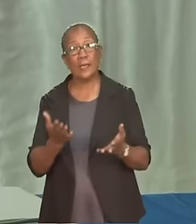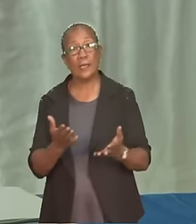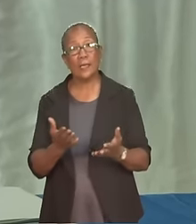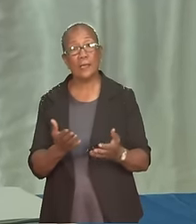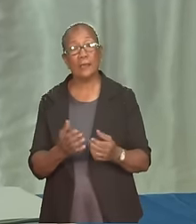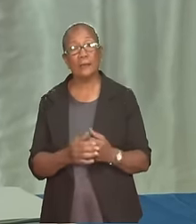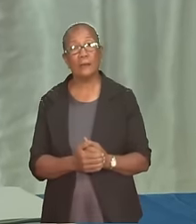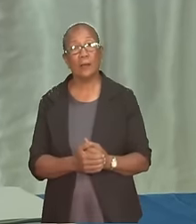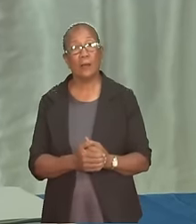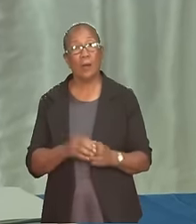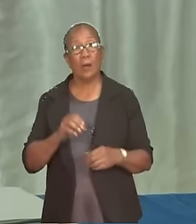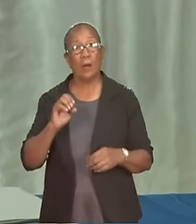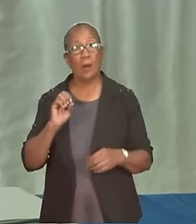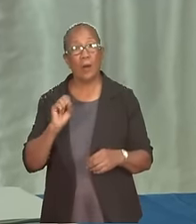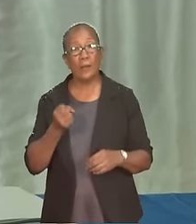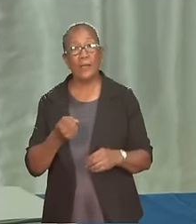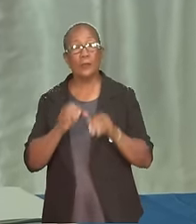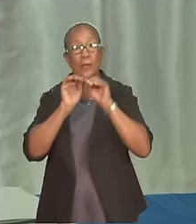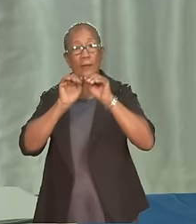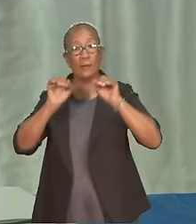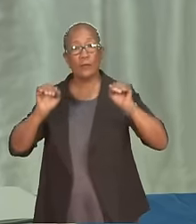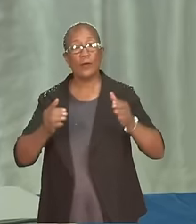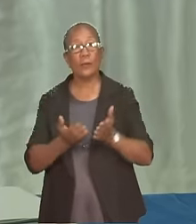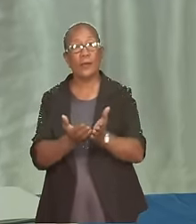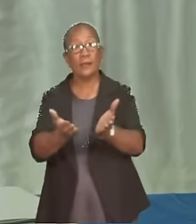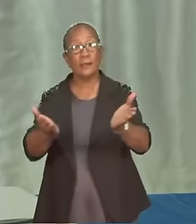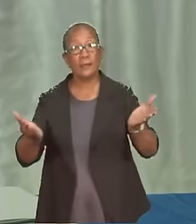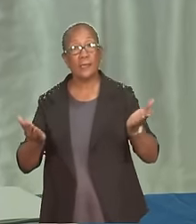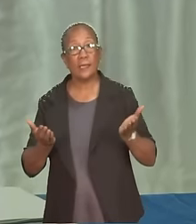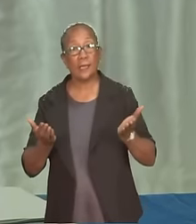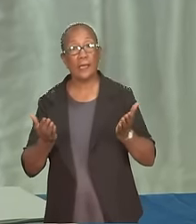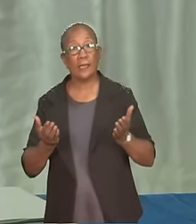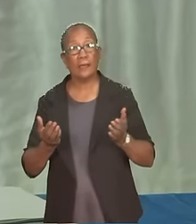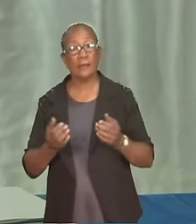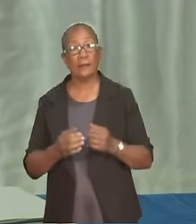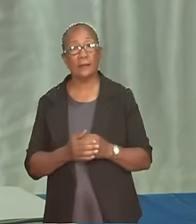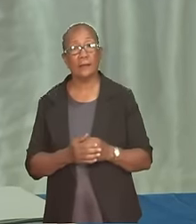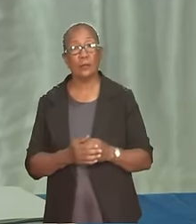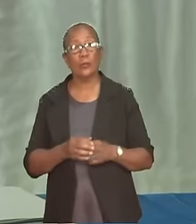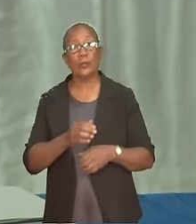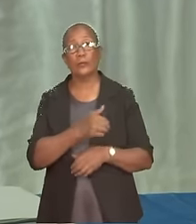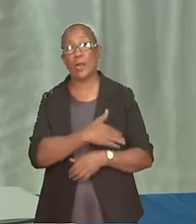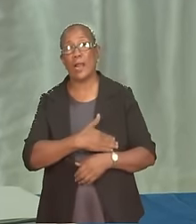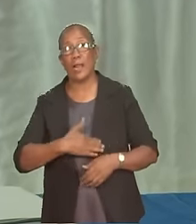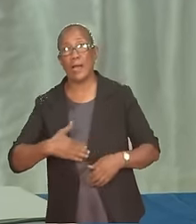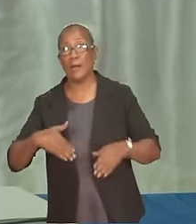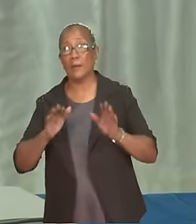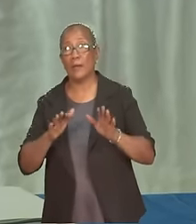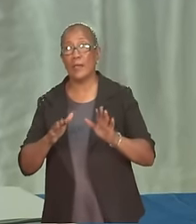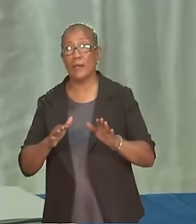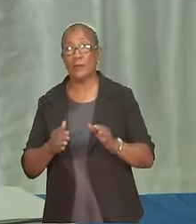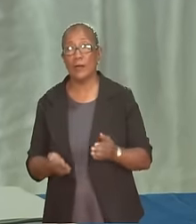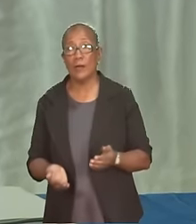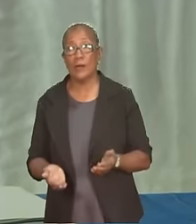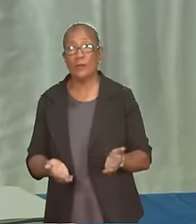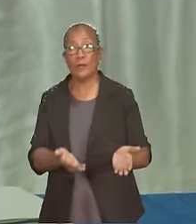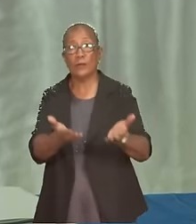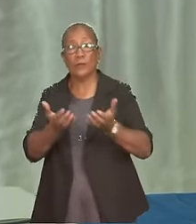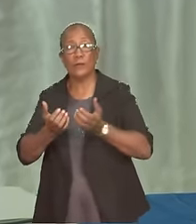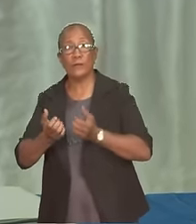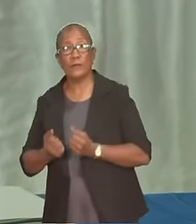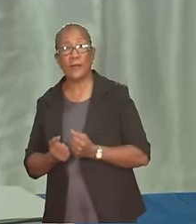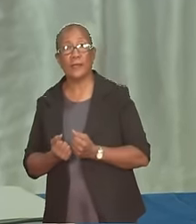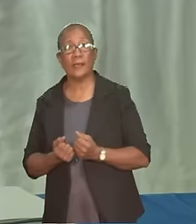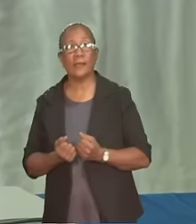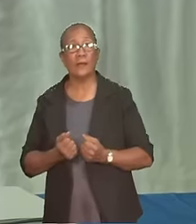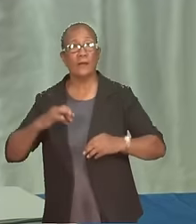soms onvoldoende informatie krijgt men het gevoel dat die commissies voor lifetime zijn. Die commissies voor vervanging van de ministeriële verantwoordelijkheden